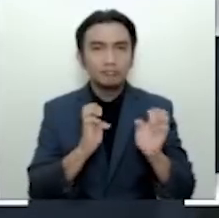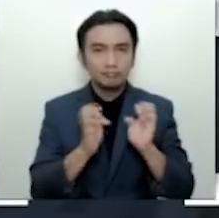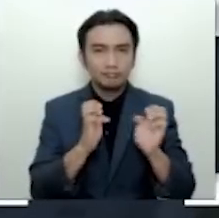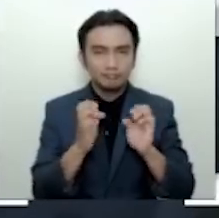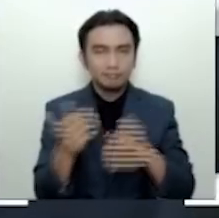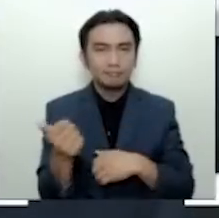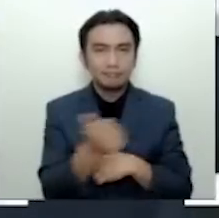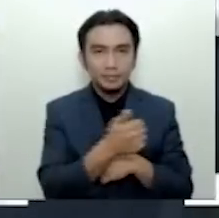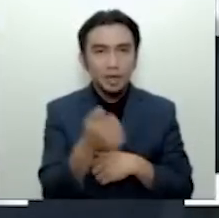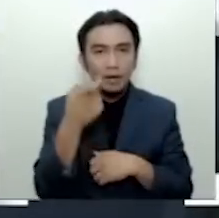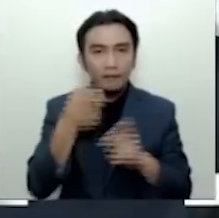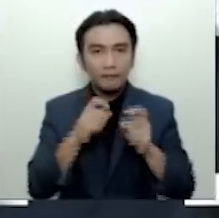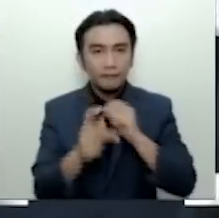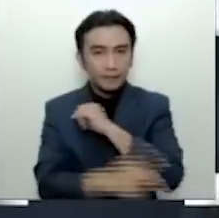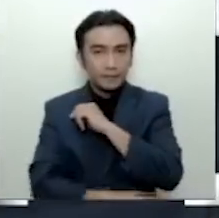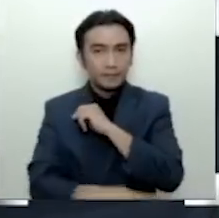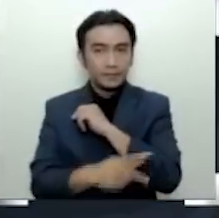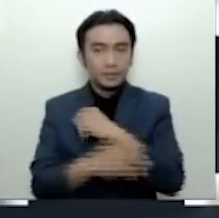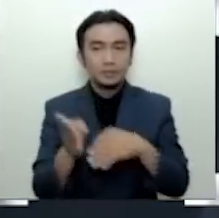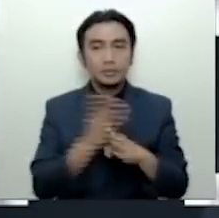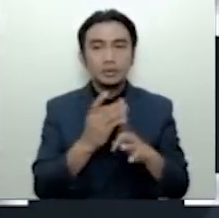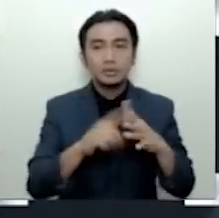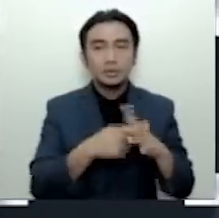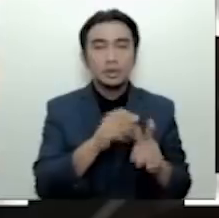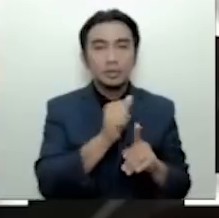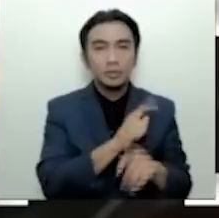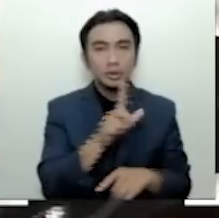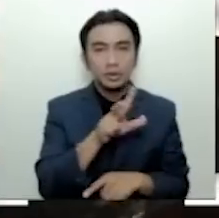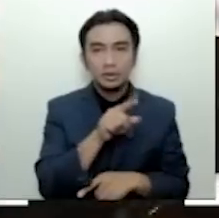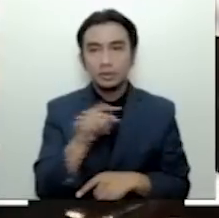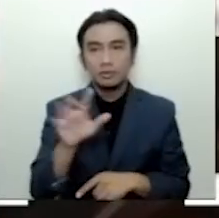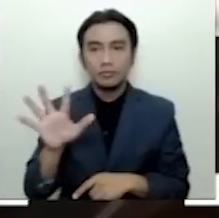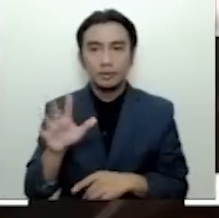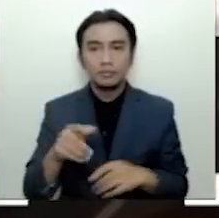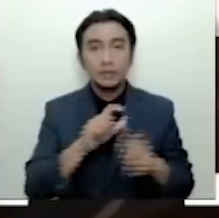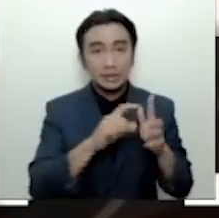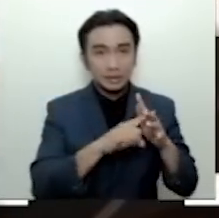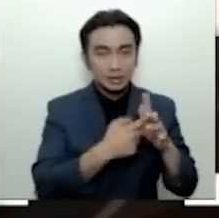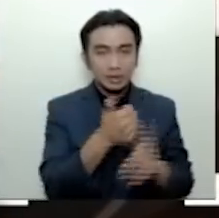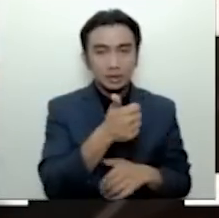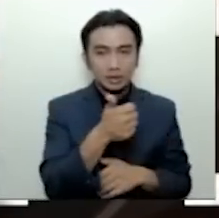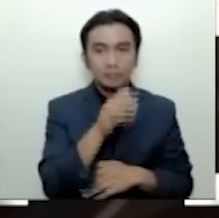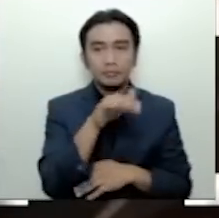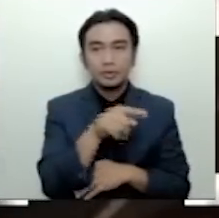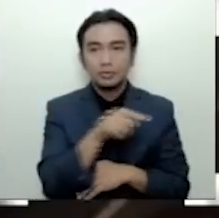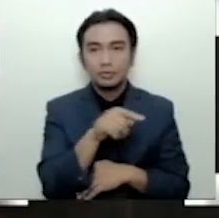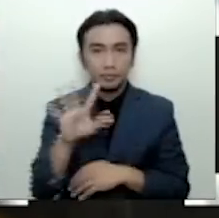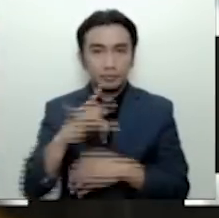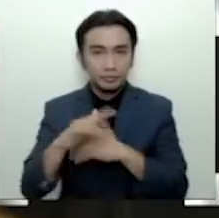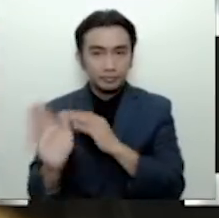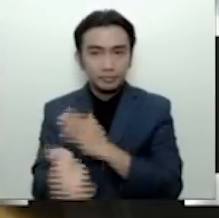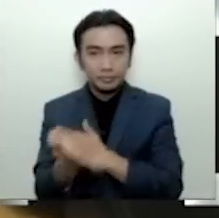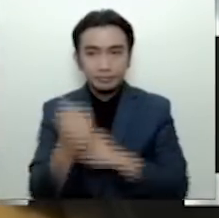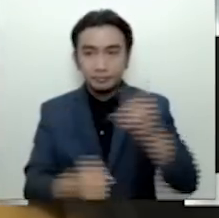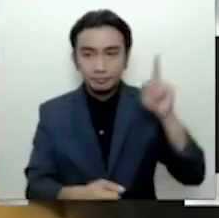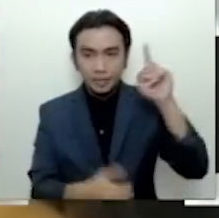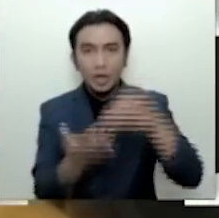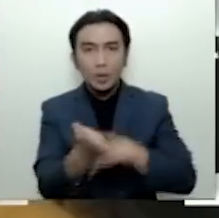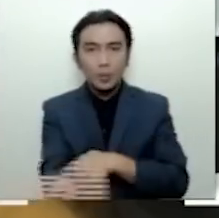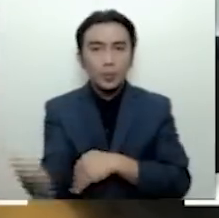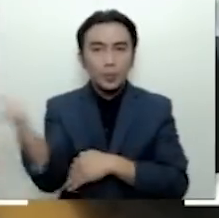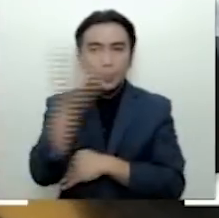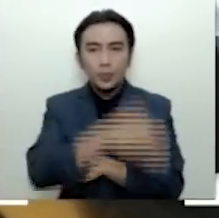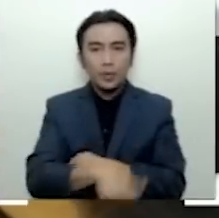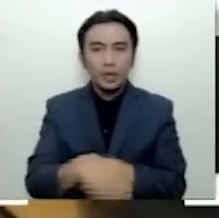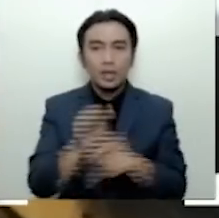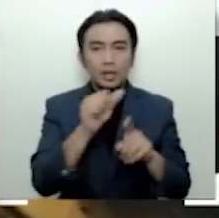bus simula April 3 hanggang April 5, alas 10 ng gabi hanggang alas 5 ng umaga at 24 oras mula Huwebes Santo